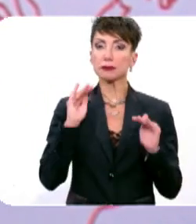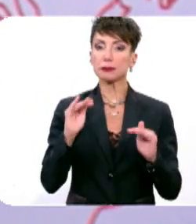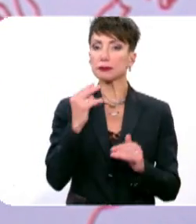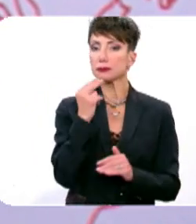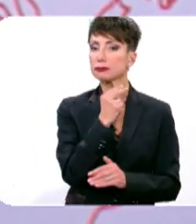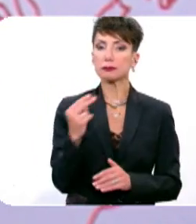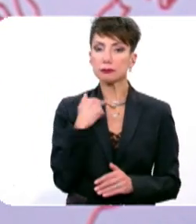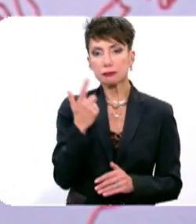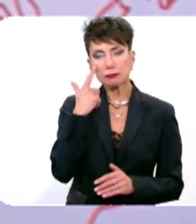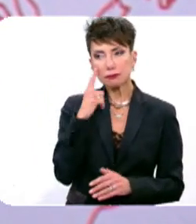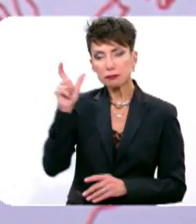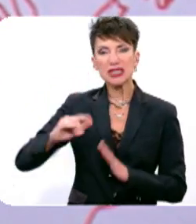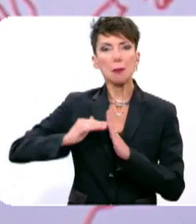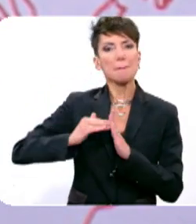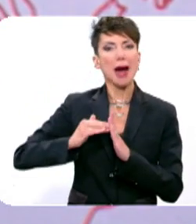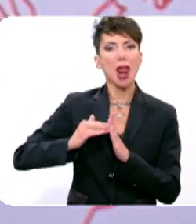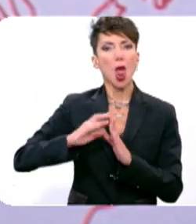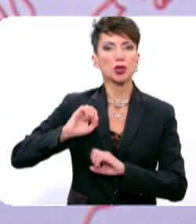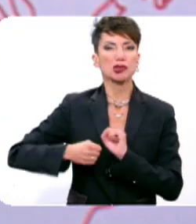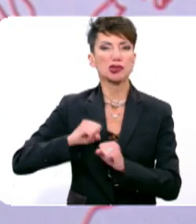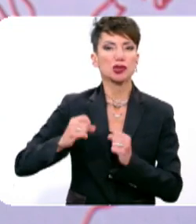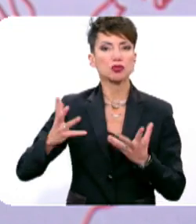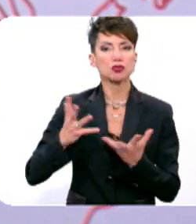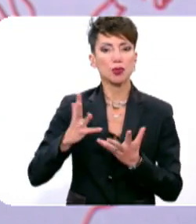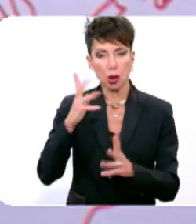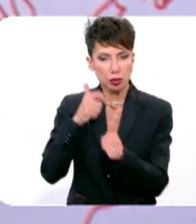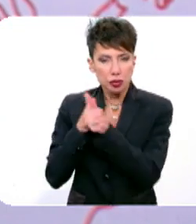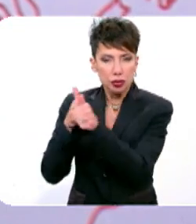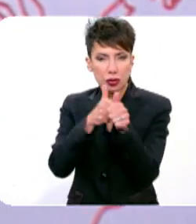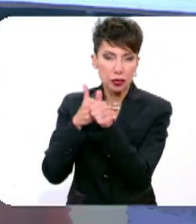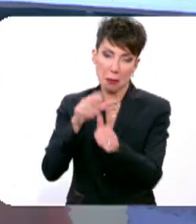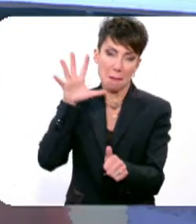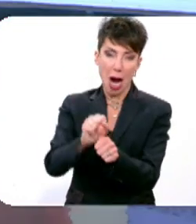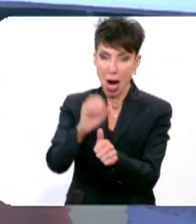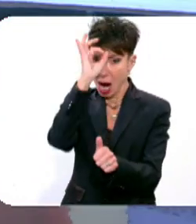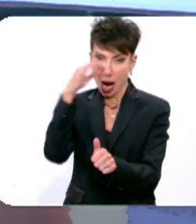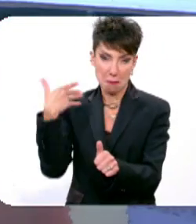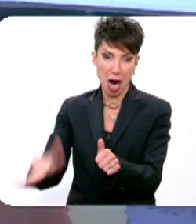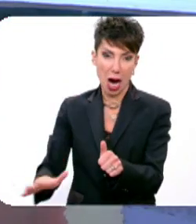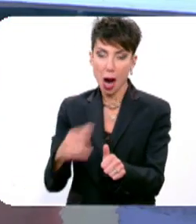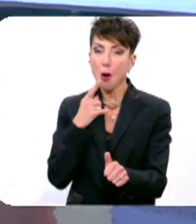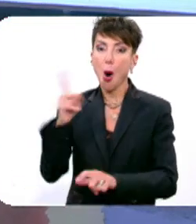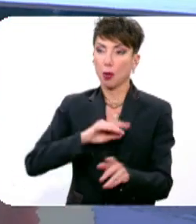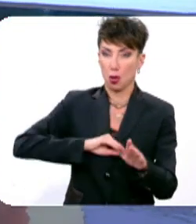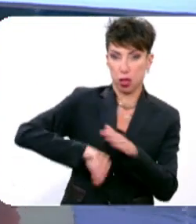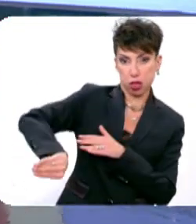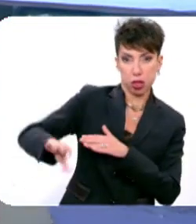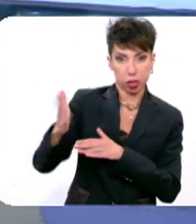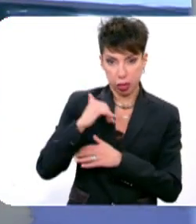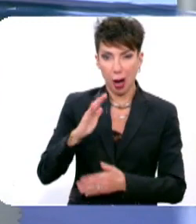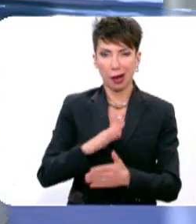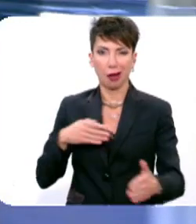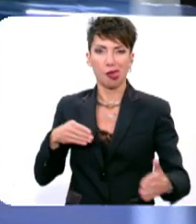πώς δρούσε ο συγκεκριμένος υπάλληλος με βάση και τα στοιχεία από την παρακολούθηση της αστυνομίας. Ρένη Λαζάρου, ο οποίος δεν πλήρωνε ουσιαστικά, απλά δεν είχε καμία ελπίδα να πάρει